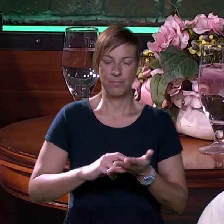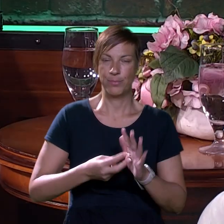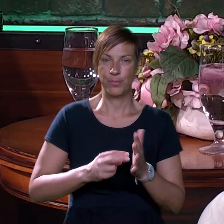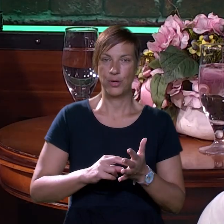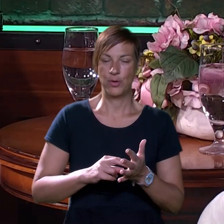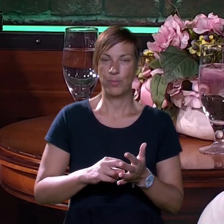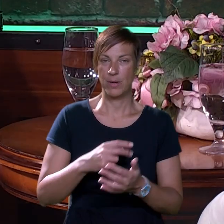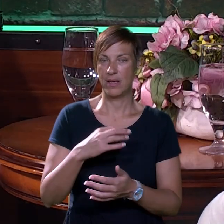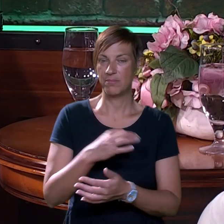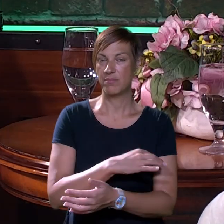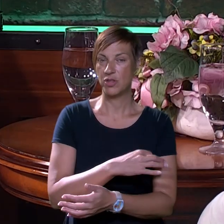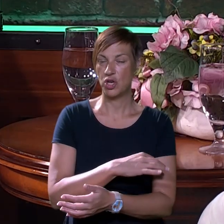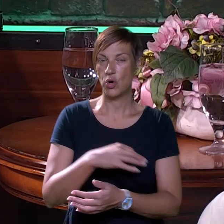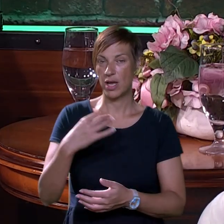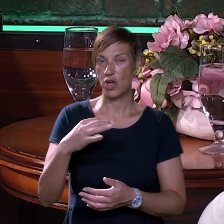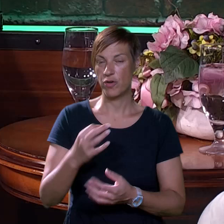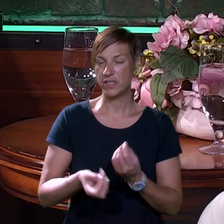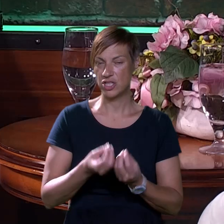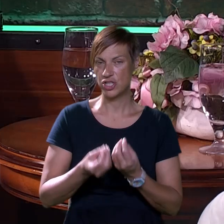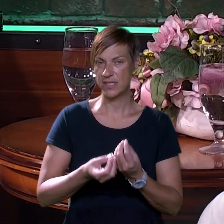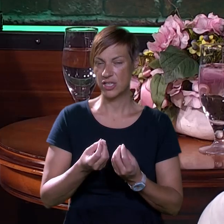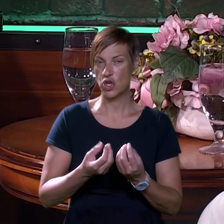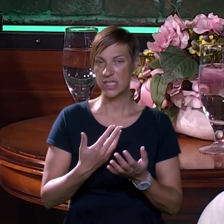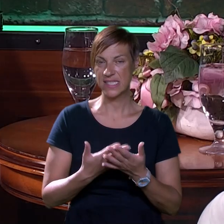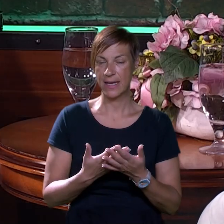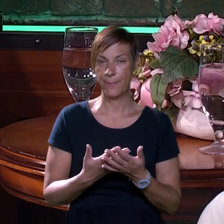problem, droga, ovisnost, kocka,